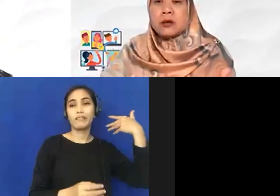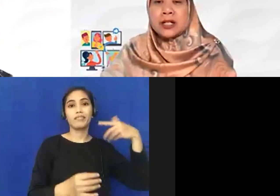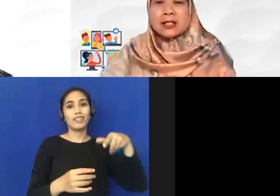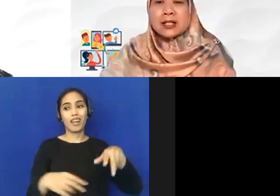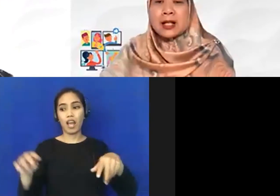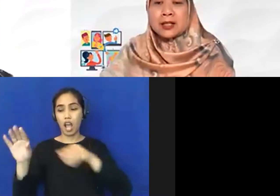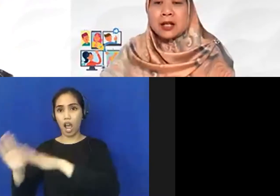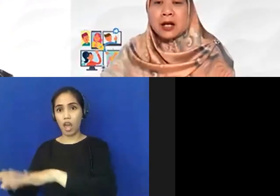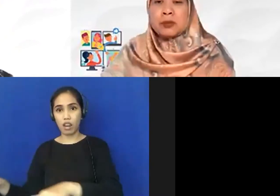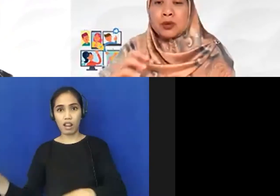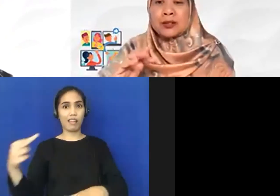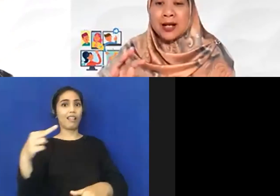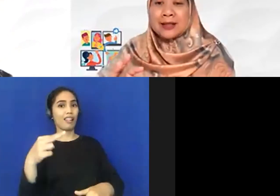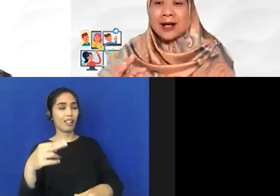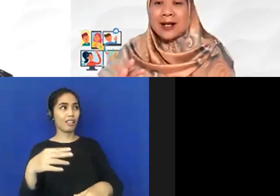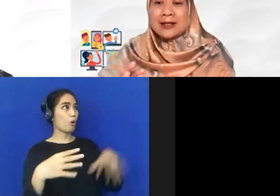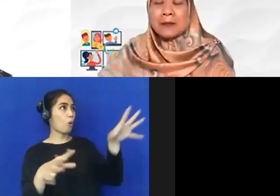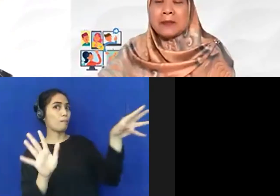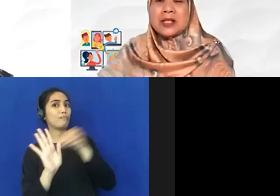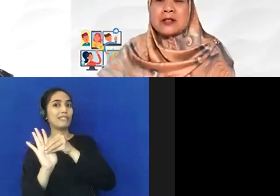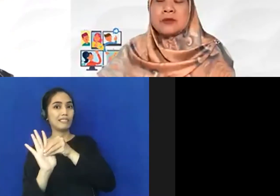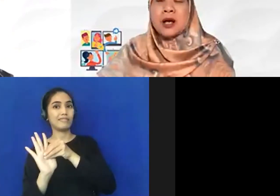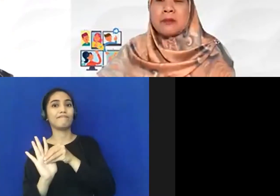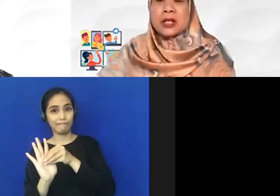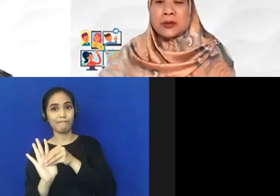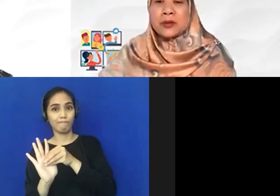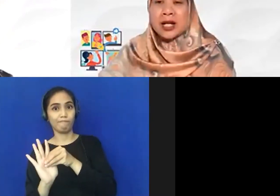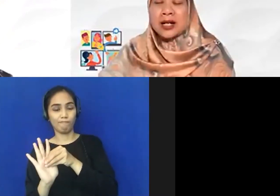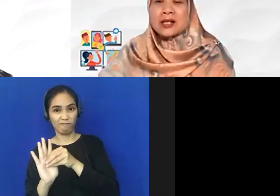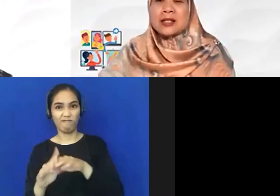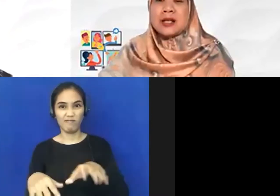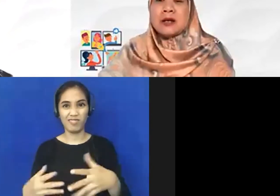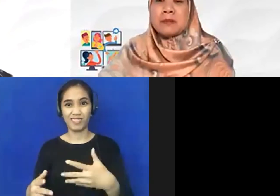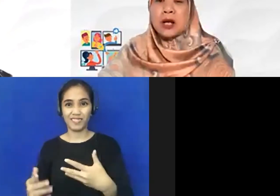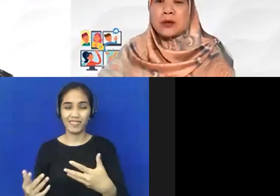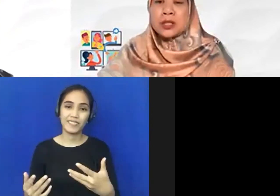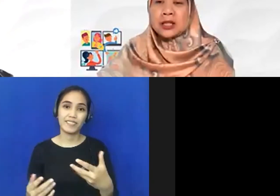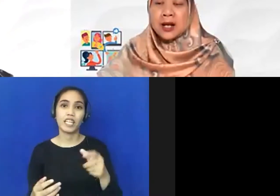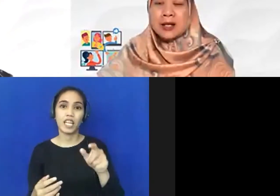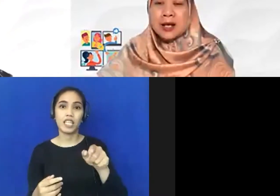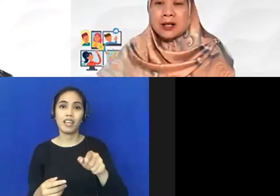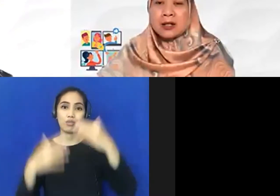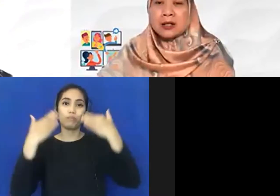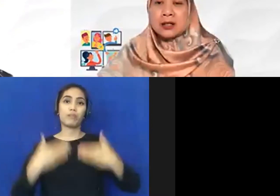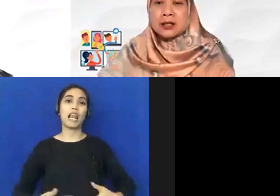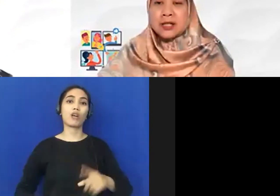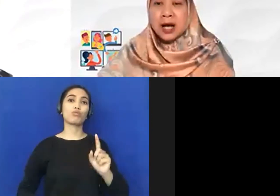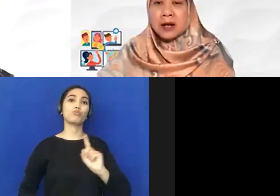untuk dinasehatin dengan bentuk kata-kata, tapi dia suka meniru kan. Nah, jadi perilaku kitalah